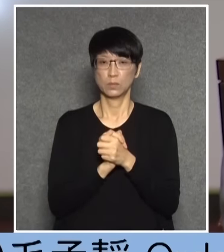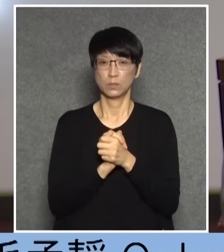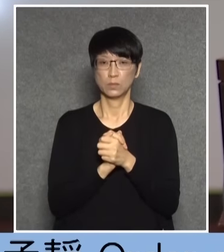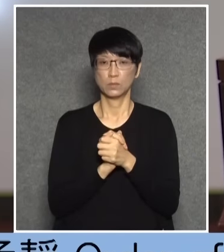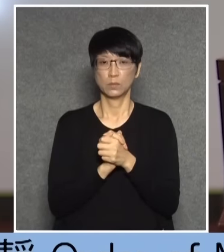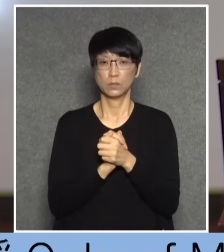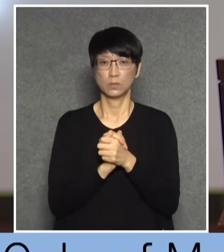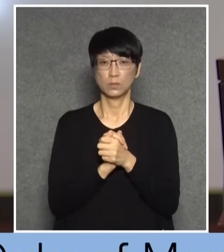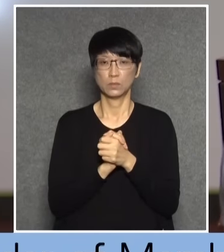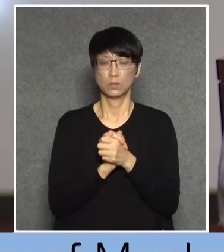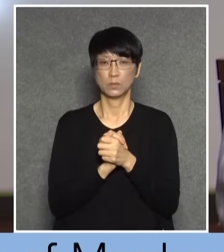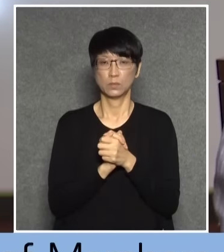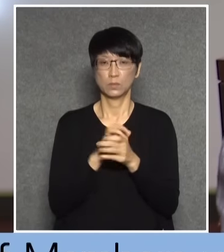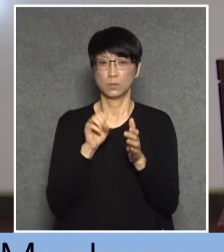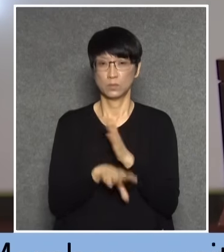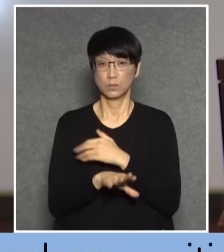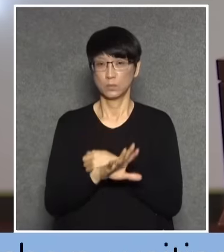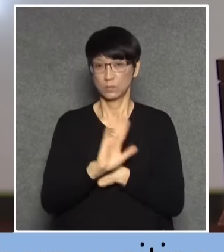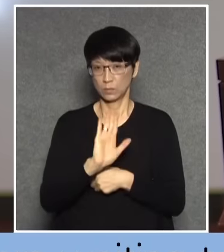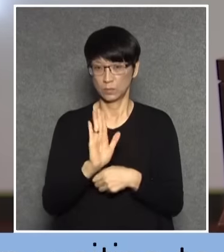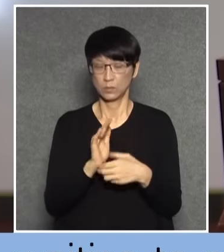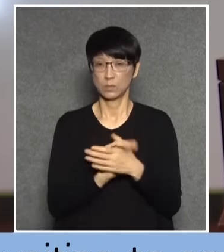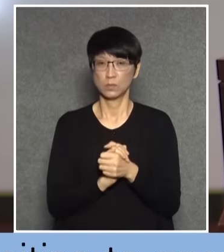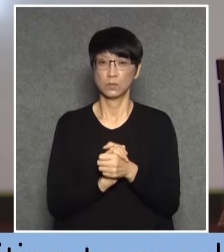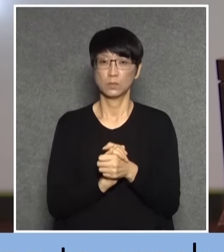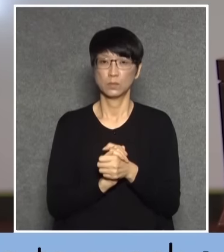是不要出現什麼甩漏，是吧？那